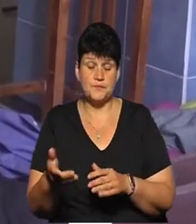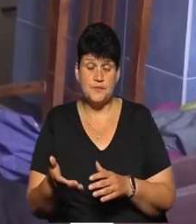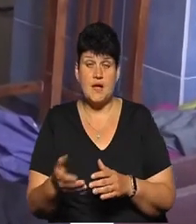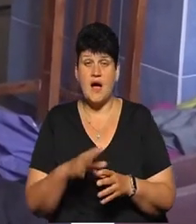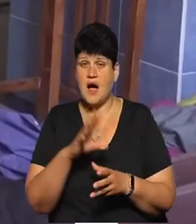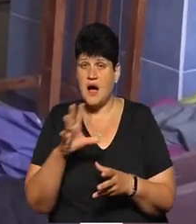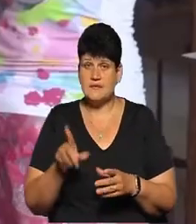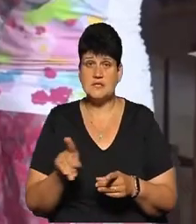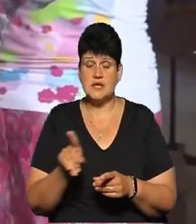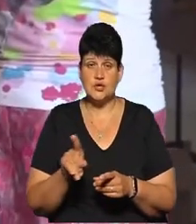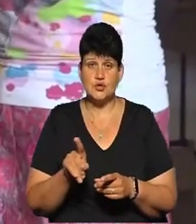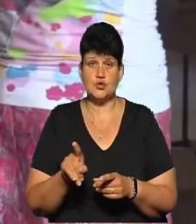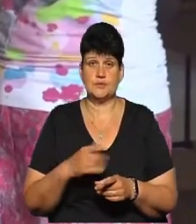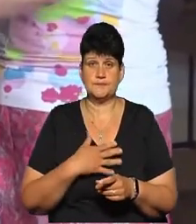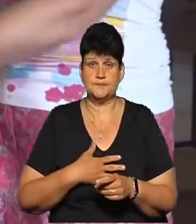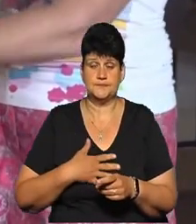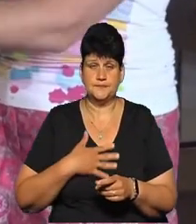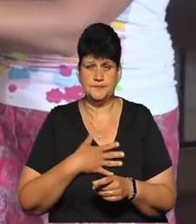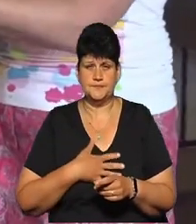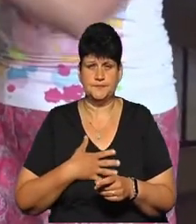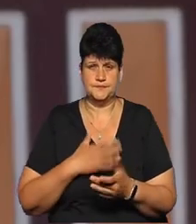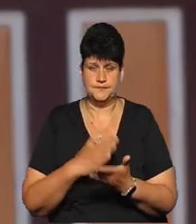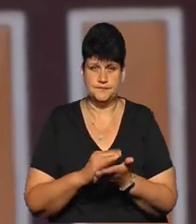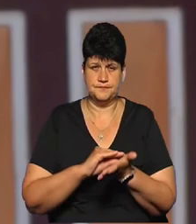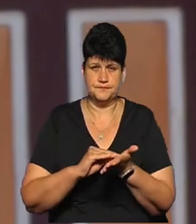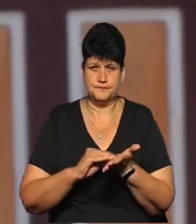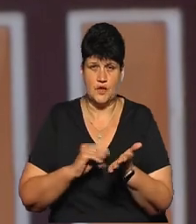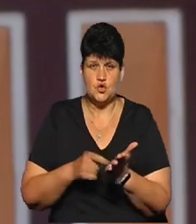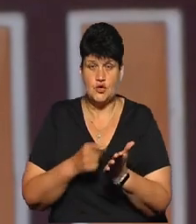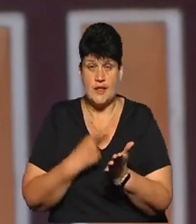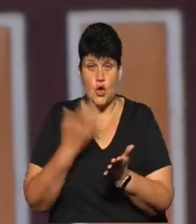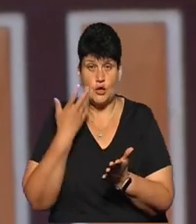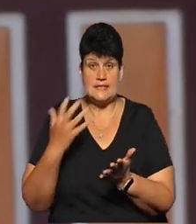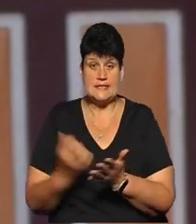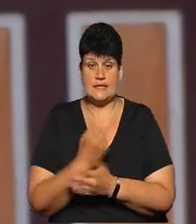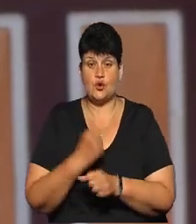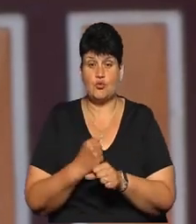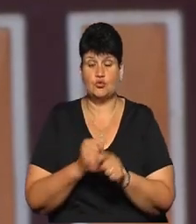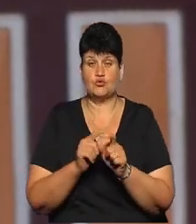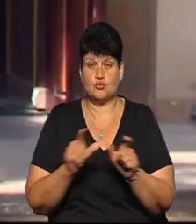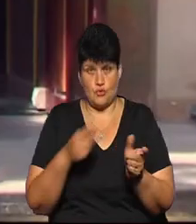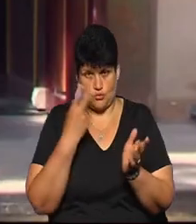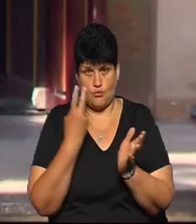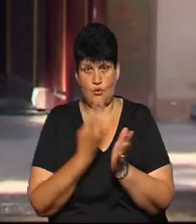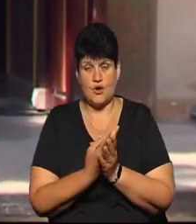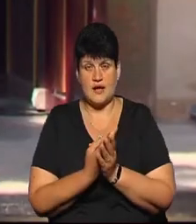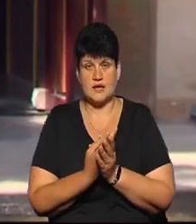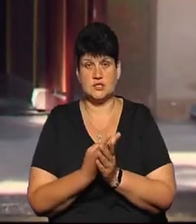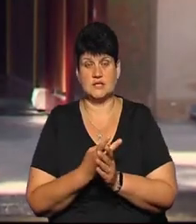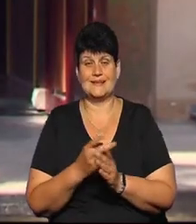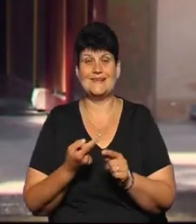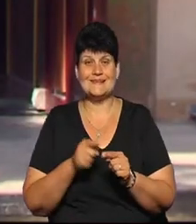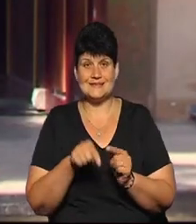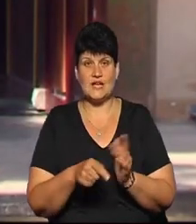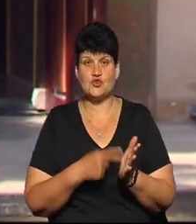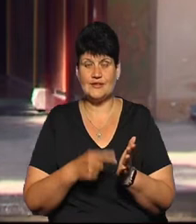під час війни, записує у щоденник. Каже, коли знайде роботу у школі, покаже цей щоденник своїм учням. Хочу донести до